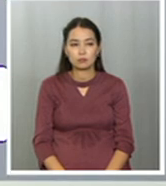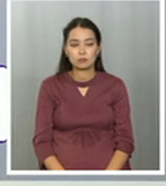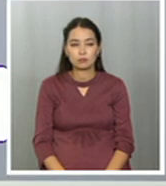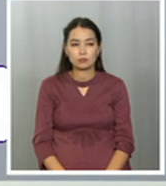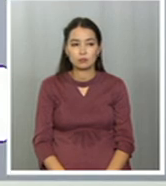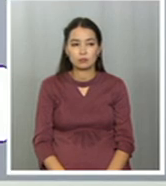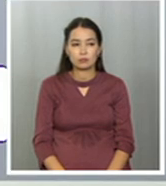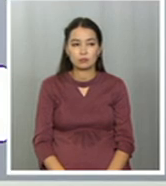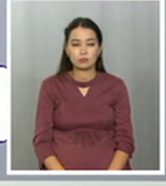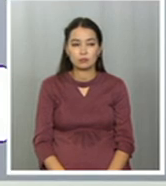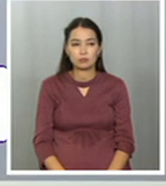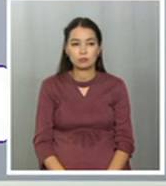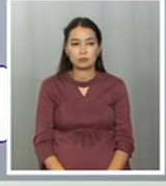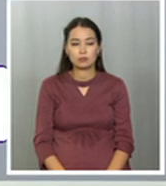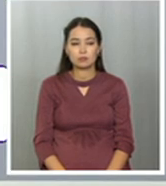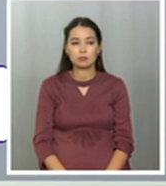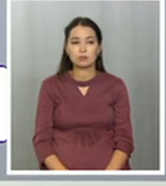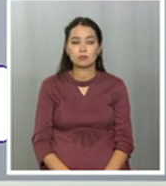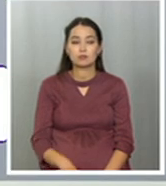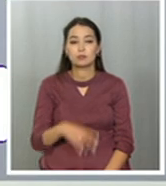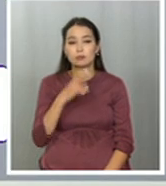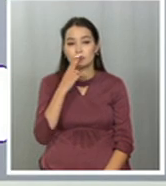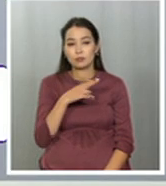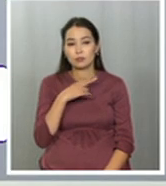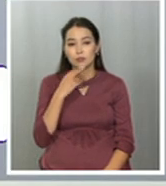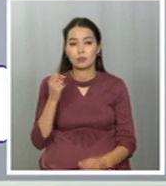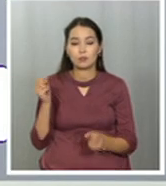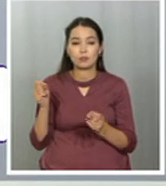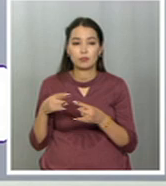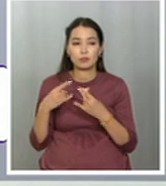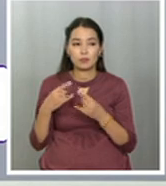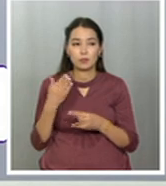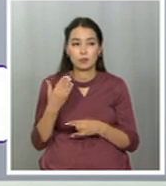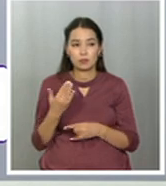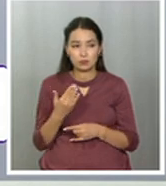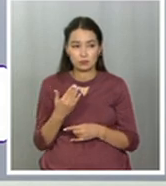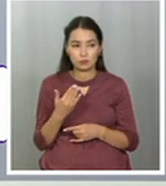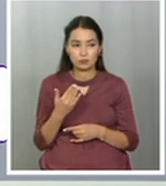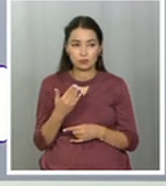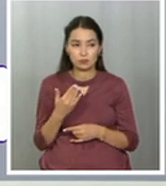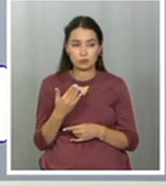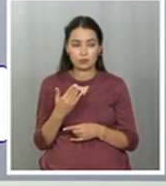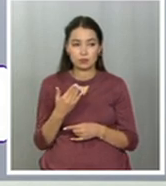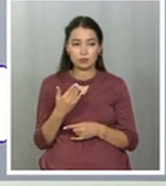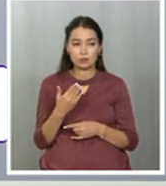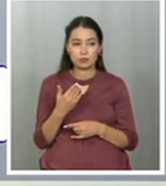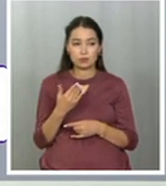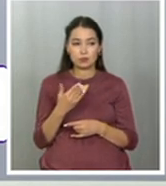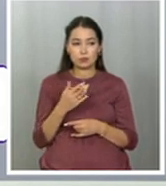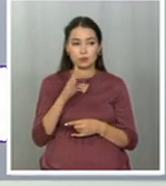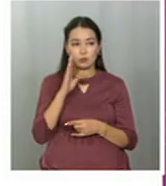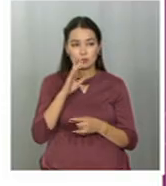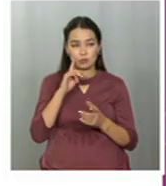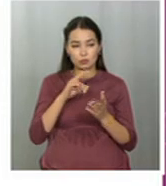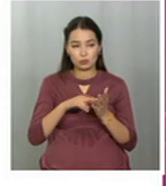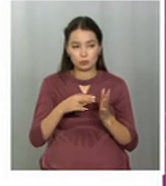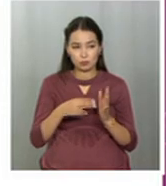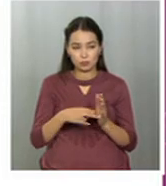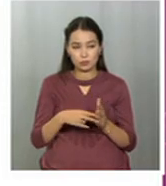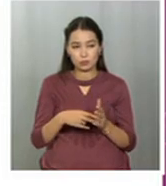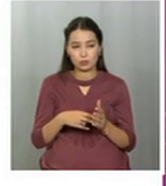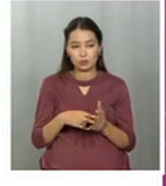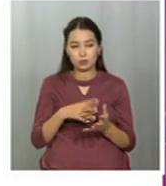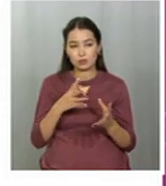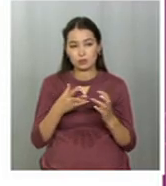Оқушылар, енді экранға назар аударыңыздар. Біз жаңа Ертіс қарғаны канал арқылы суды жоспарлауды жалпы көрсеттік. Енді бұл